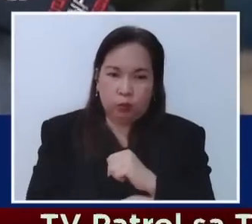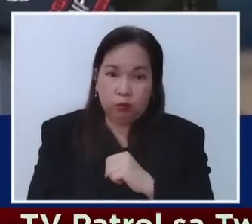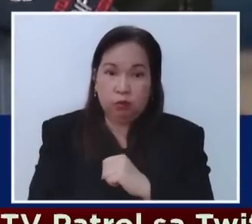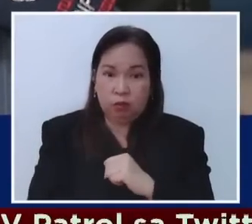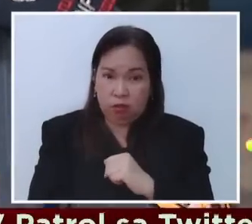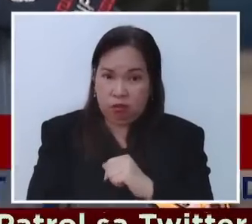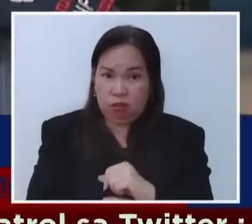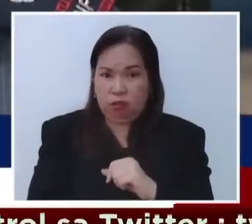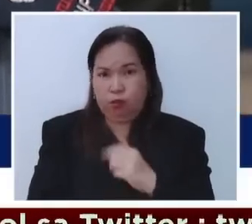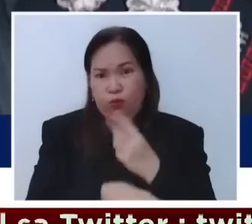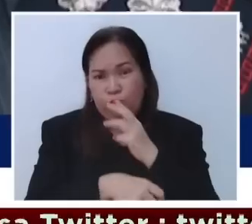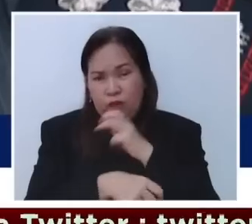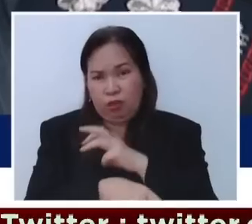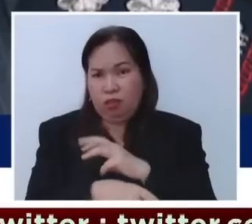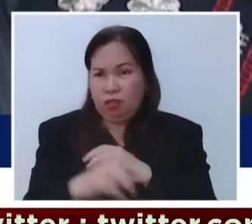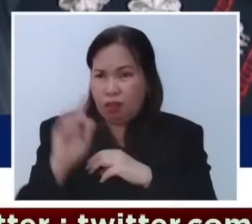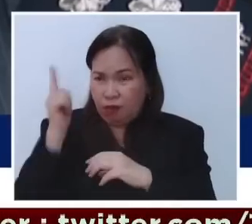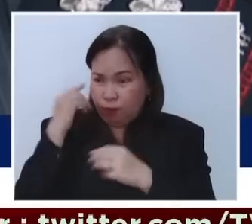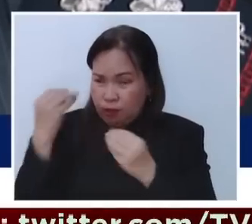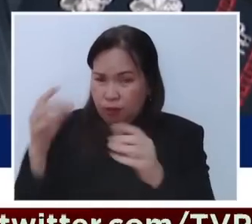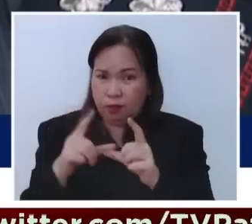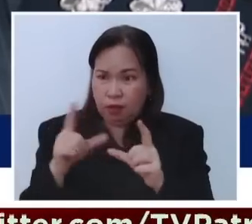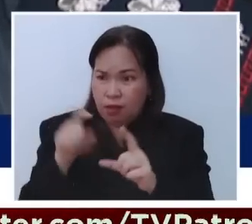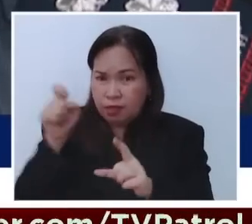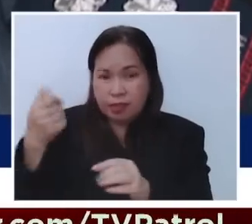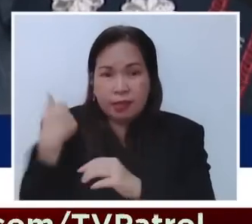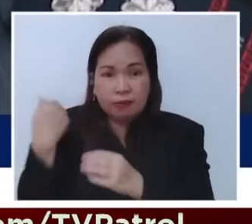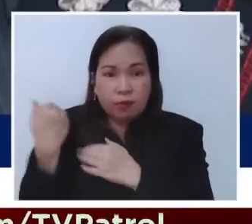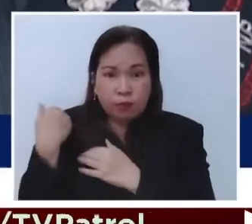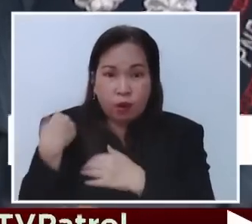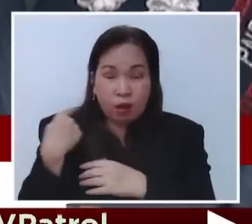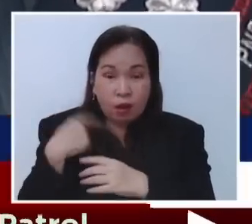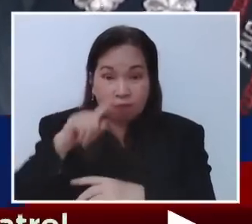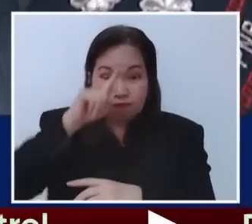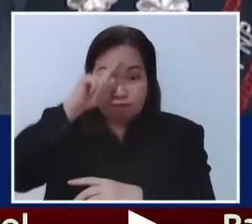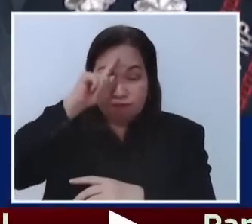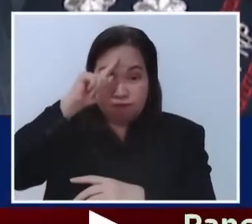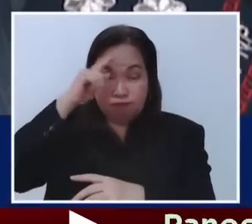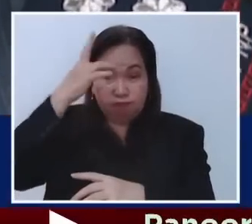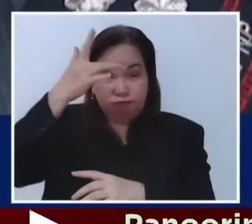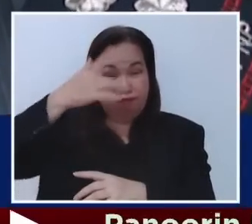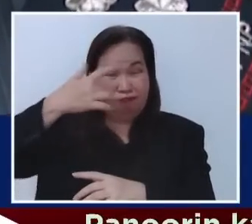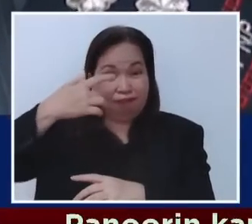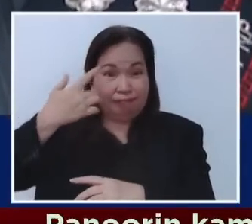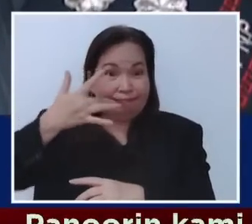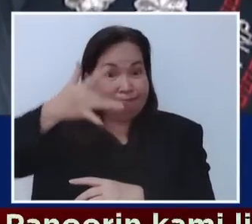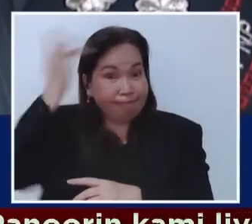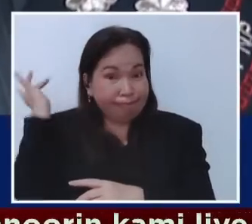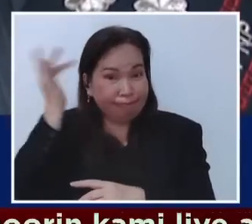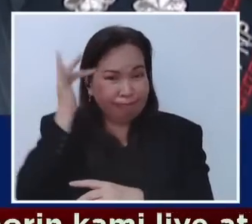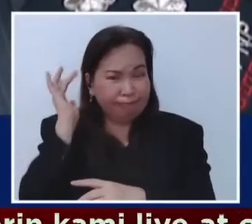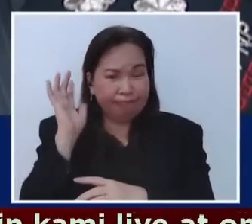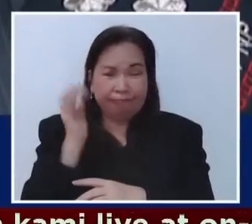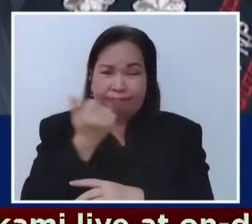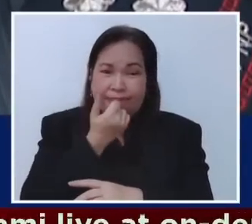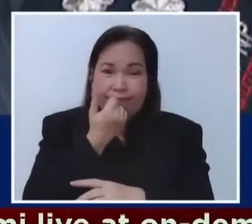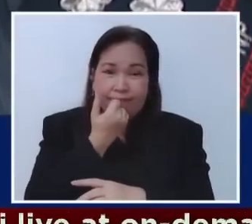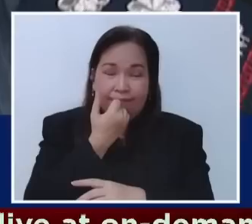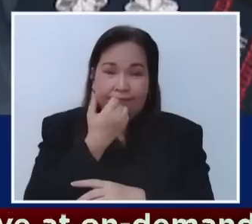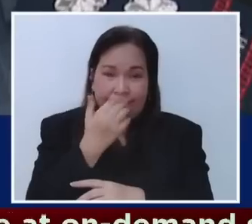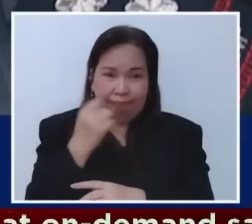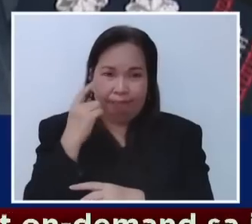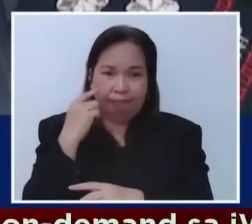ay dapat maging responsable. Yung pong pagiging mainiti natin, wala akong patutunguhang maganda yan. Mas maganda pa rin po ang